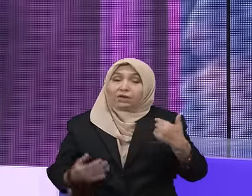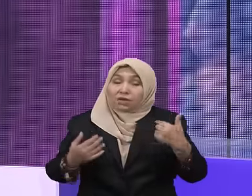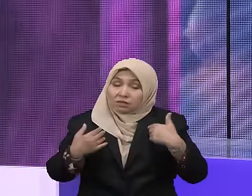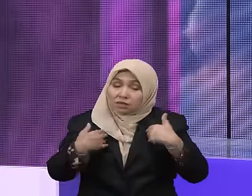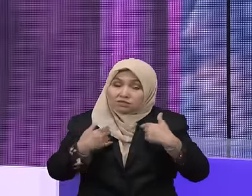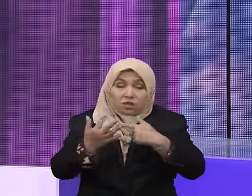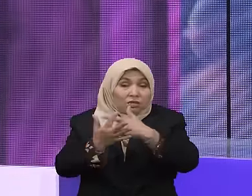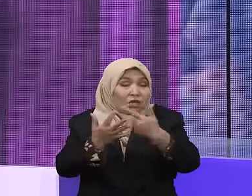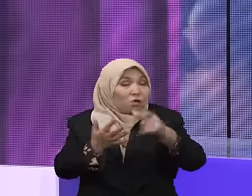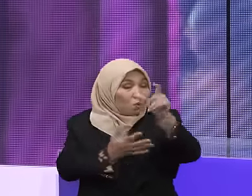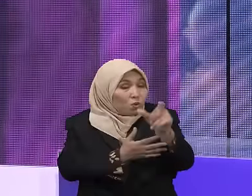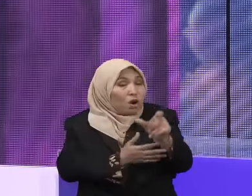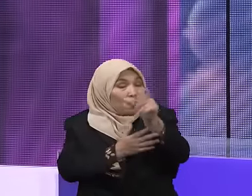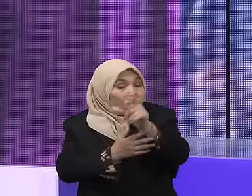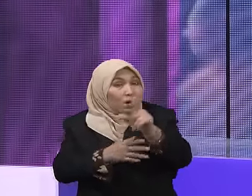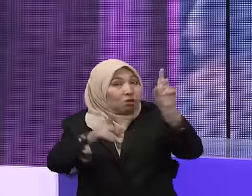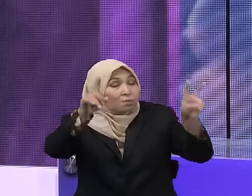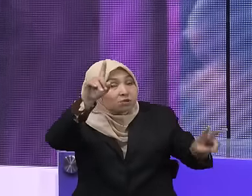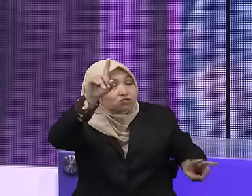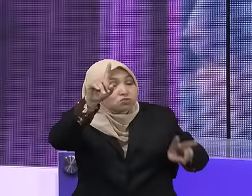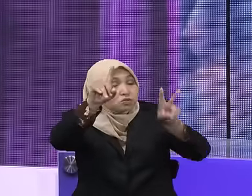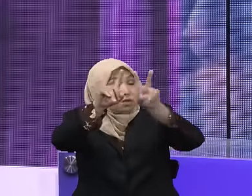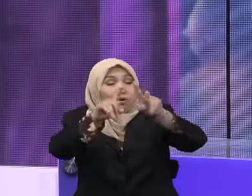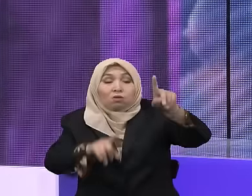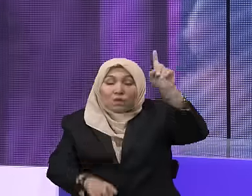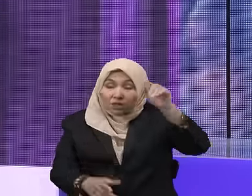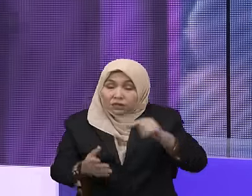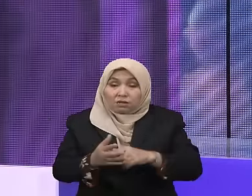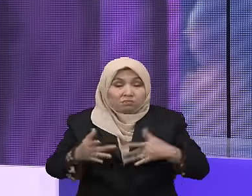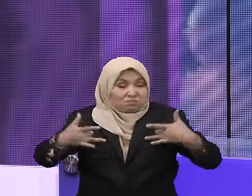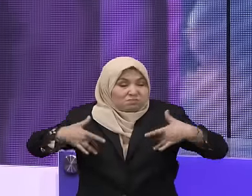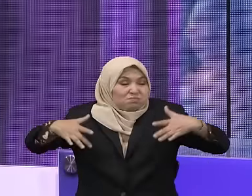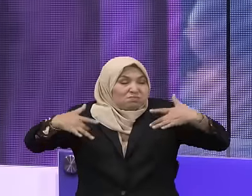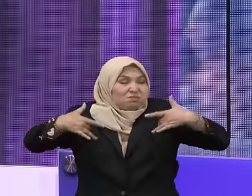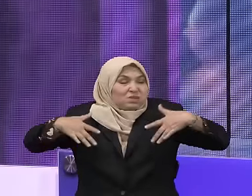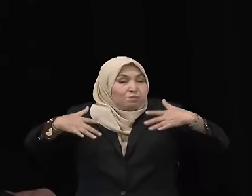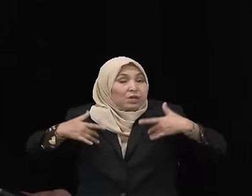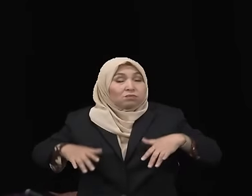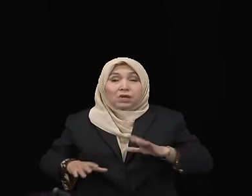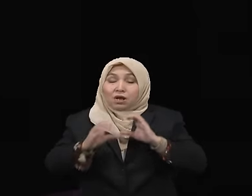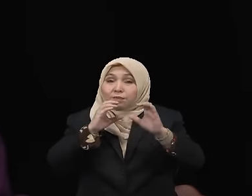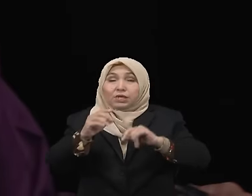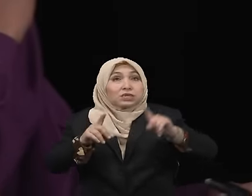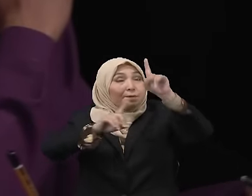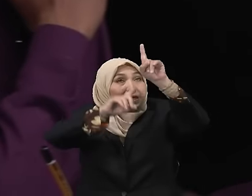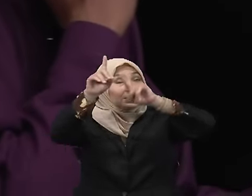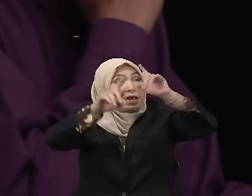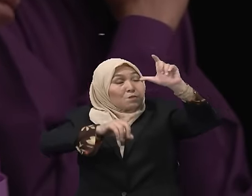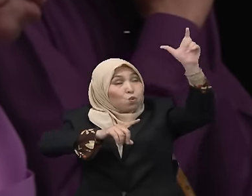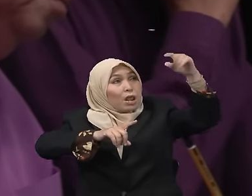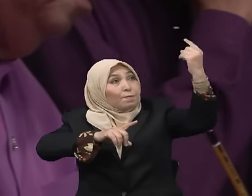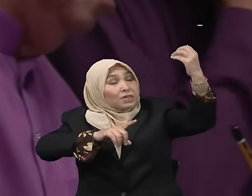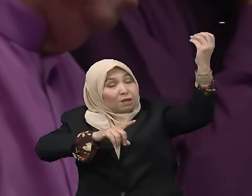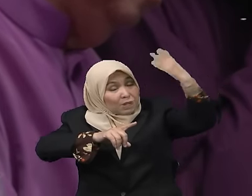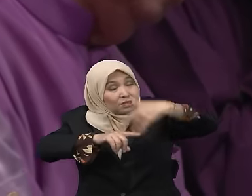di kalangan orang-orang yang mensyirikkan Allah Subhanahu Wa Taala. Jadi ini menidakkan bahawa yang cakap pasal bintang, pasal bulan, matahari, yang